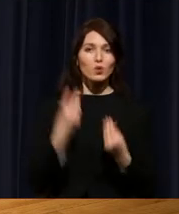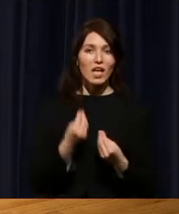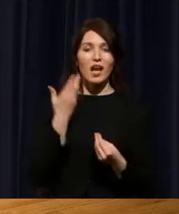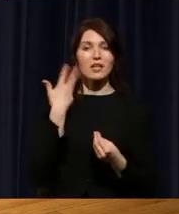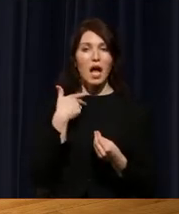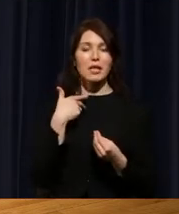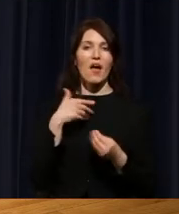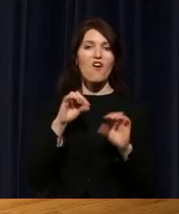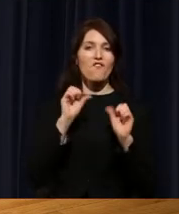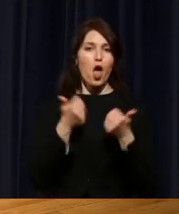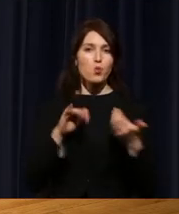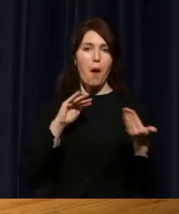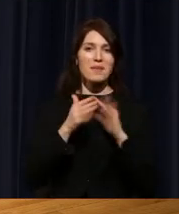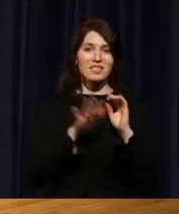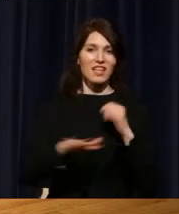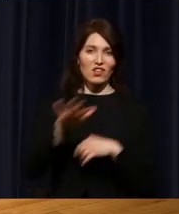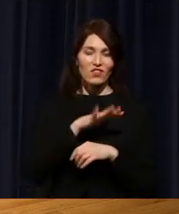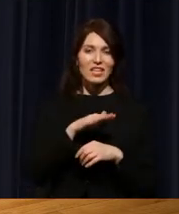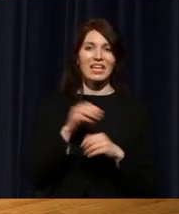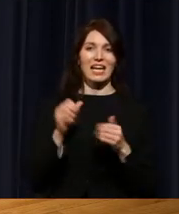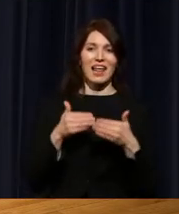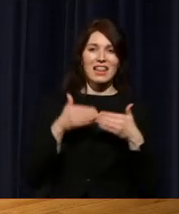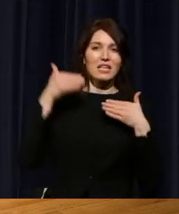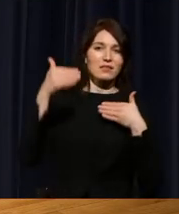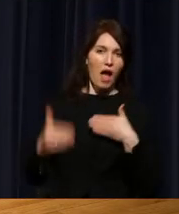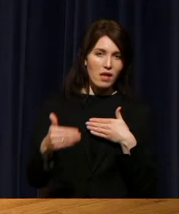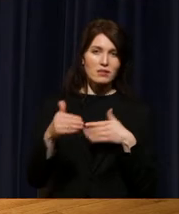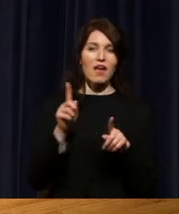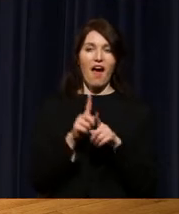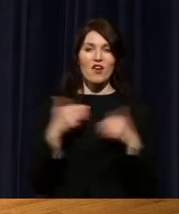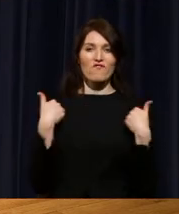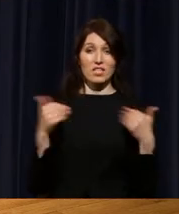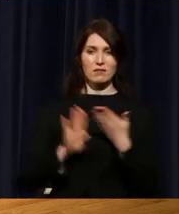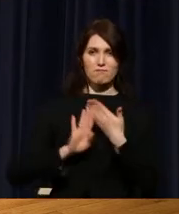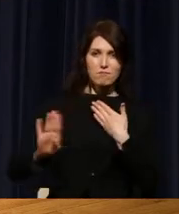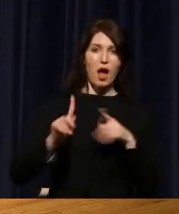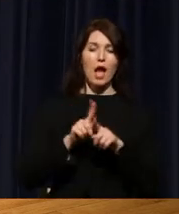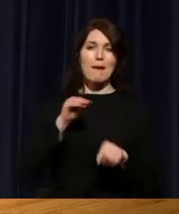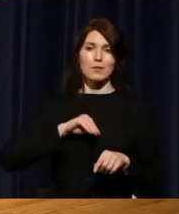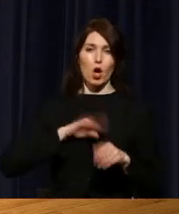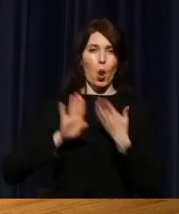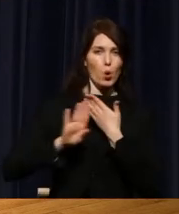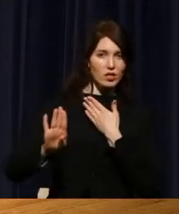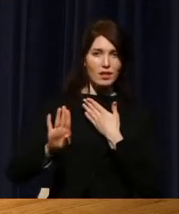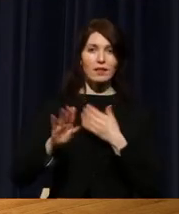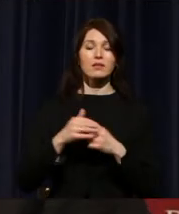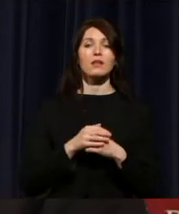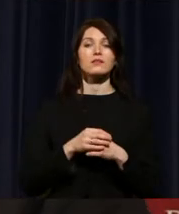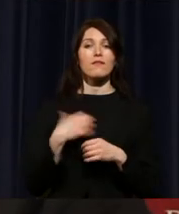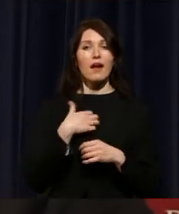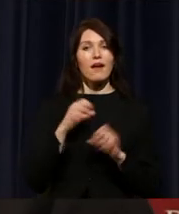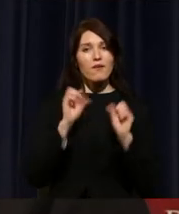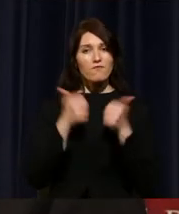pilsēta, ko veido pilsēta vide ar, nu, ar distanci, gan fizisku, gan psiholoģisku distanci, ir